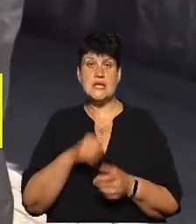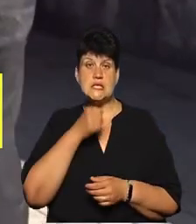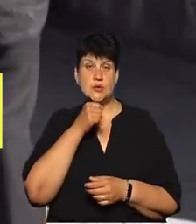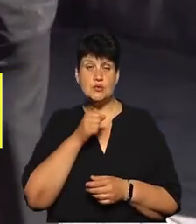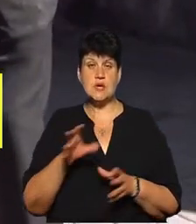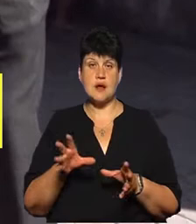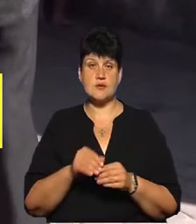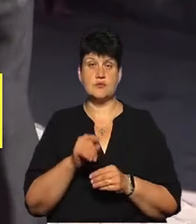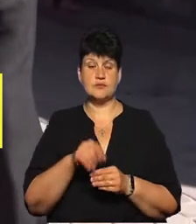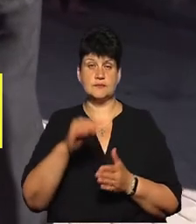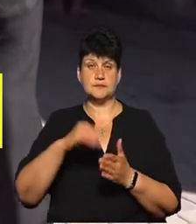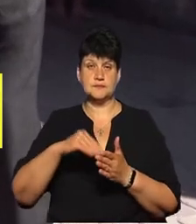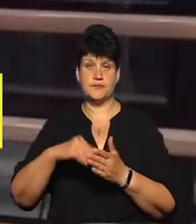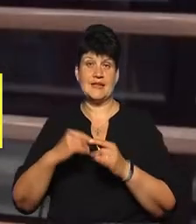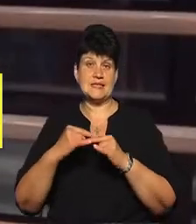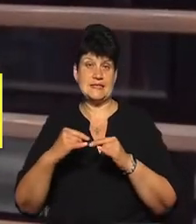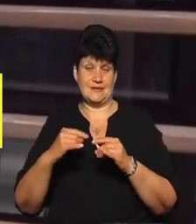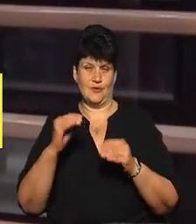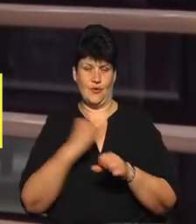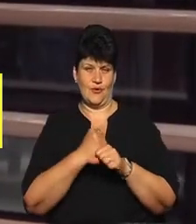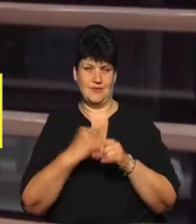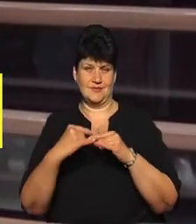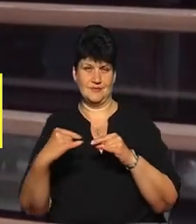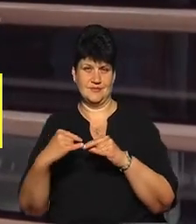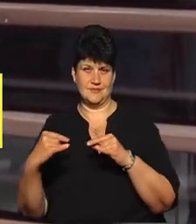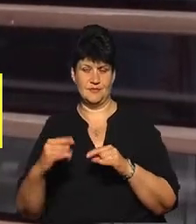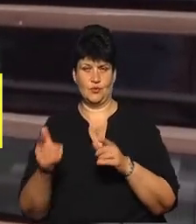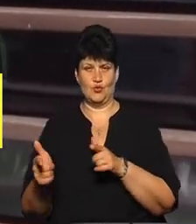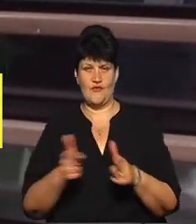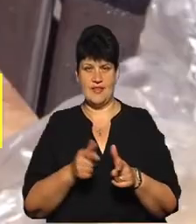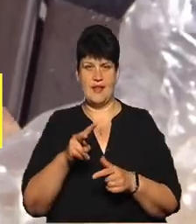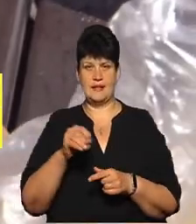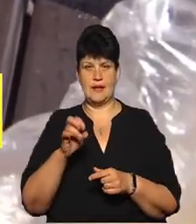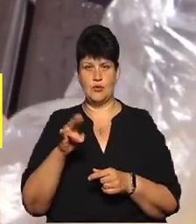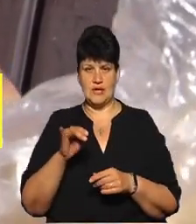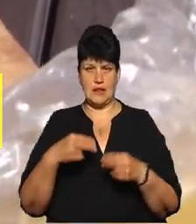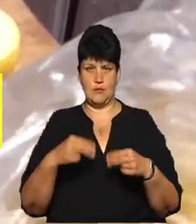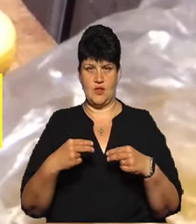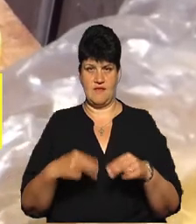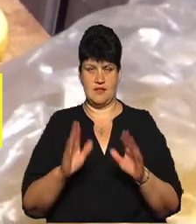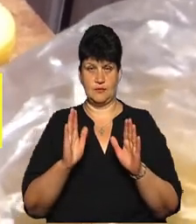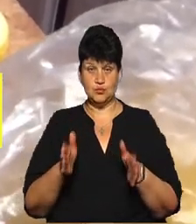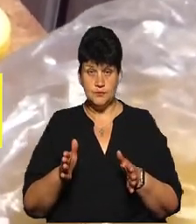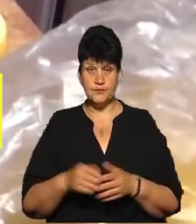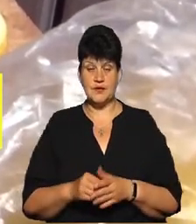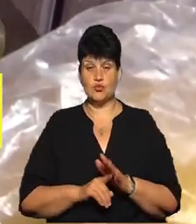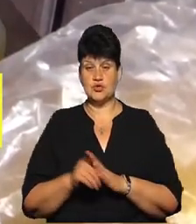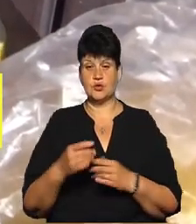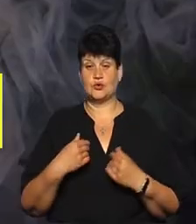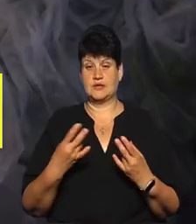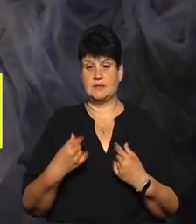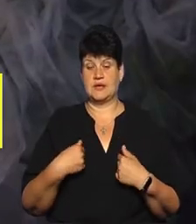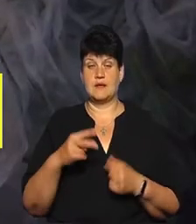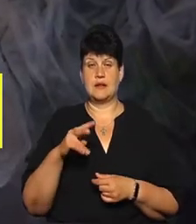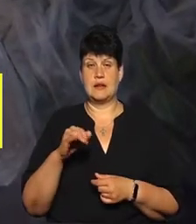вони складають стіл, на якому Денис готуватиме лимонад, після чого напій продаватиме. Спочатку нам потрібен лимон.